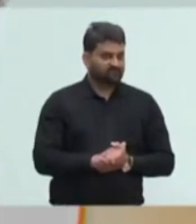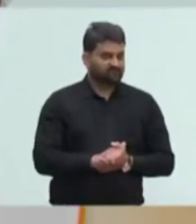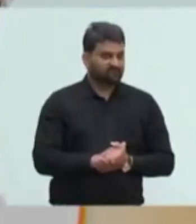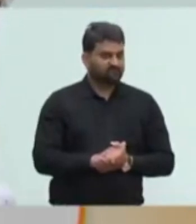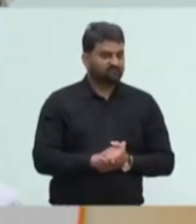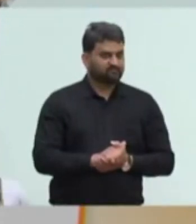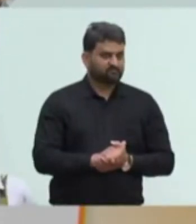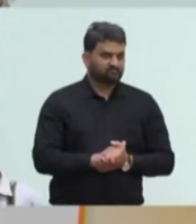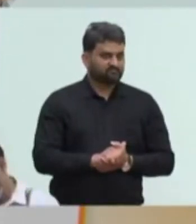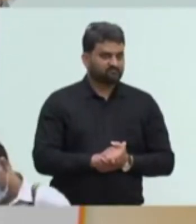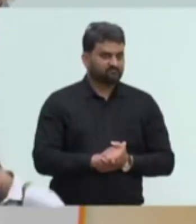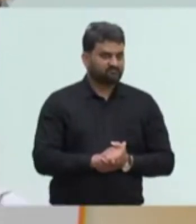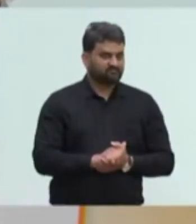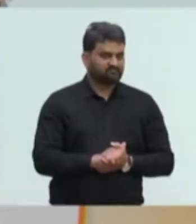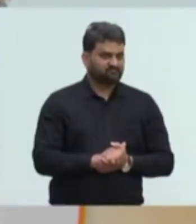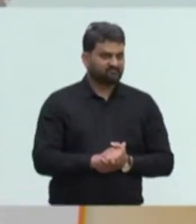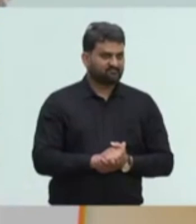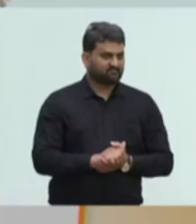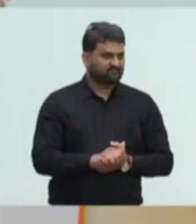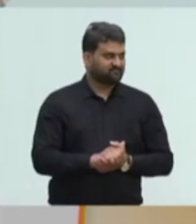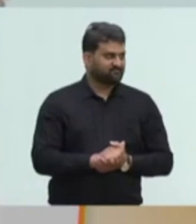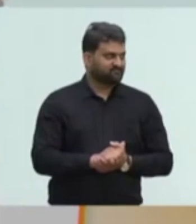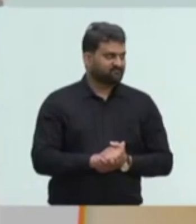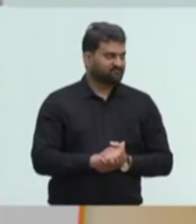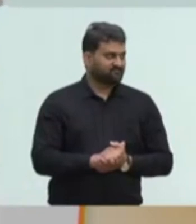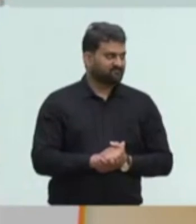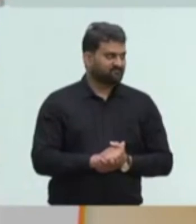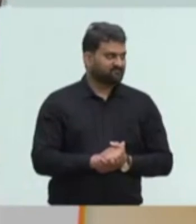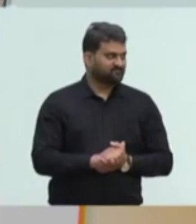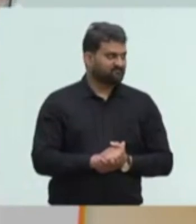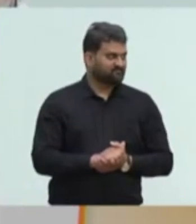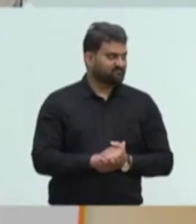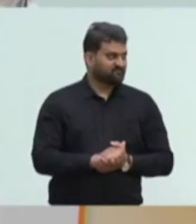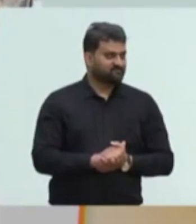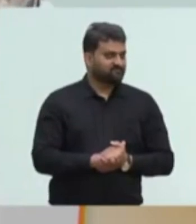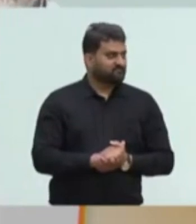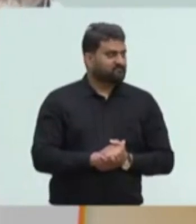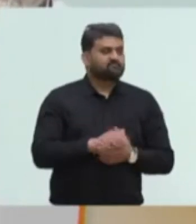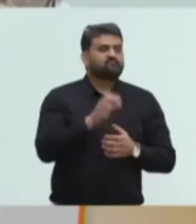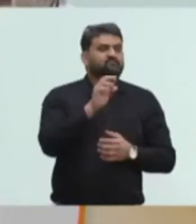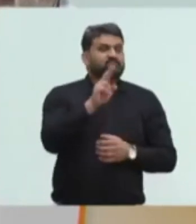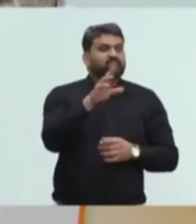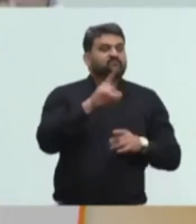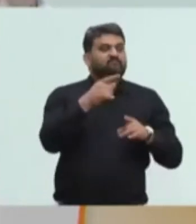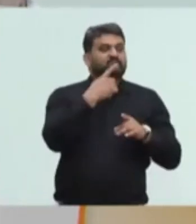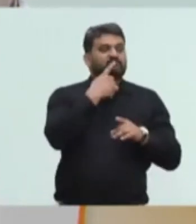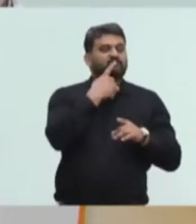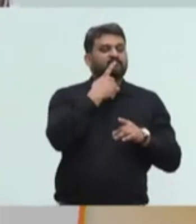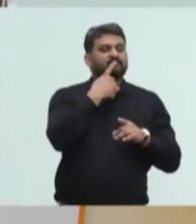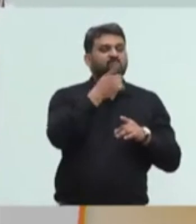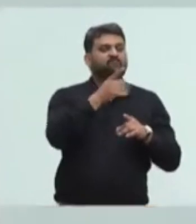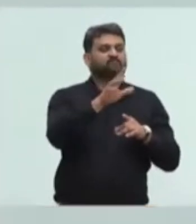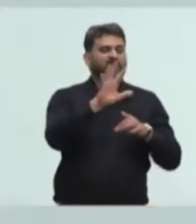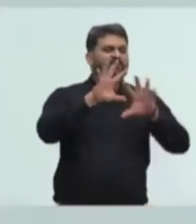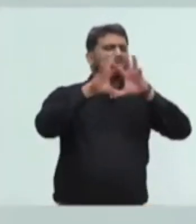उनको याद करके नहीं खेलता हूं और मैं खुश रहता हूं कि मैं विजई होकर आया हूं यह मेरे मन में मेरी आशा रहती है अ जावेंद्र दुनिया में